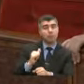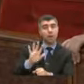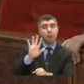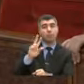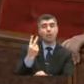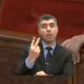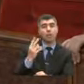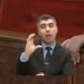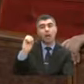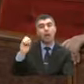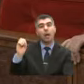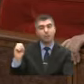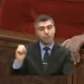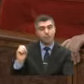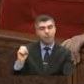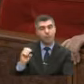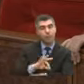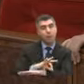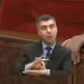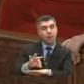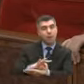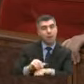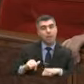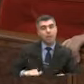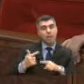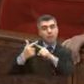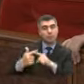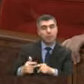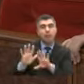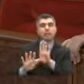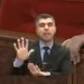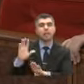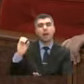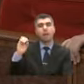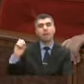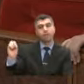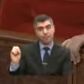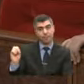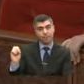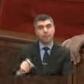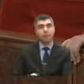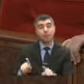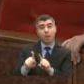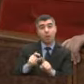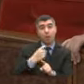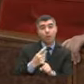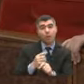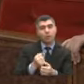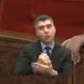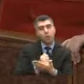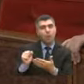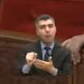منصب، وزاره الماليه كتمنحنا 15000. هذا الاكتضاض اللي كنا غنقضيو عليه نهائيا في